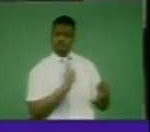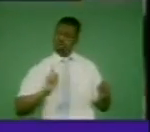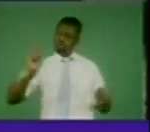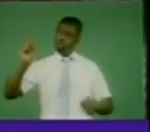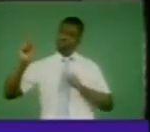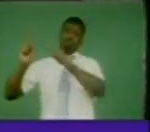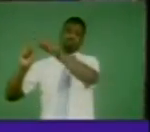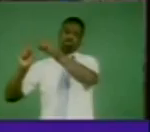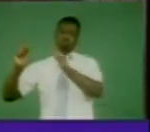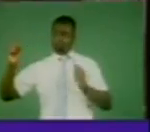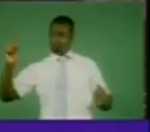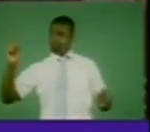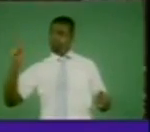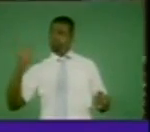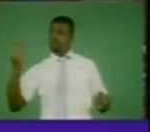334.